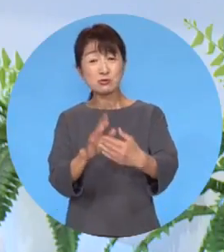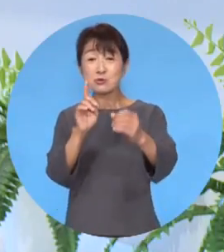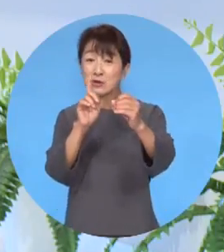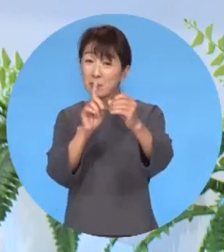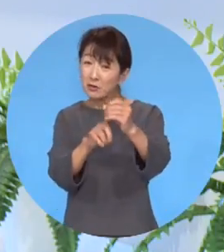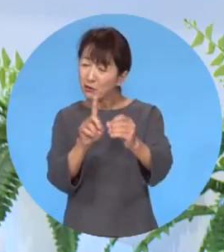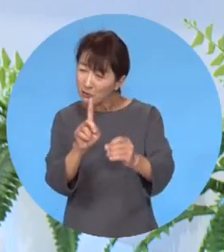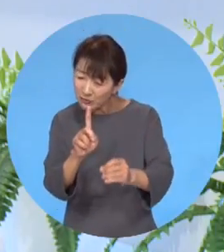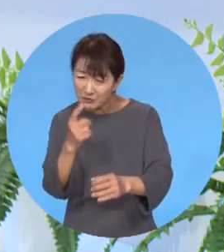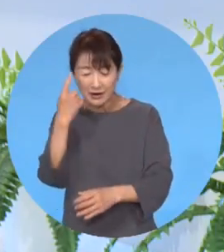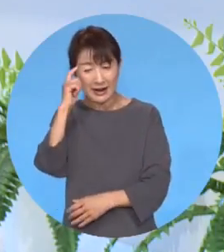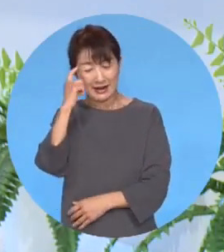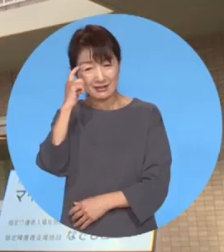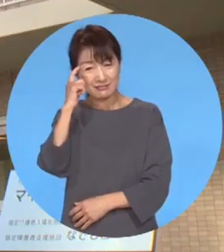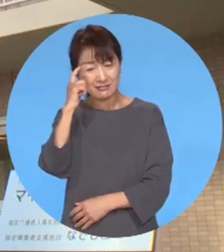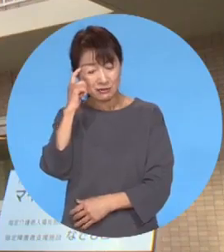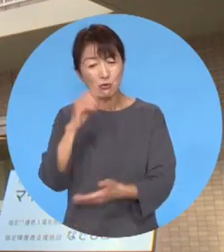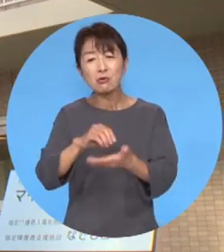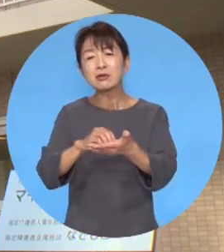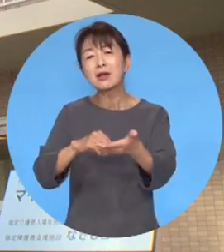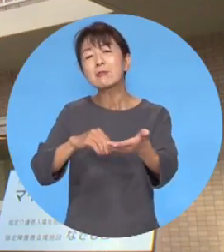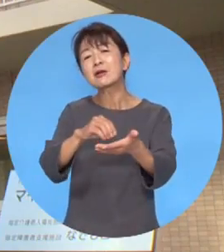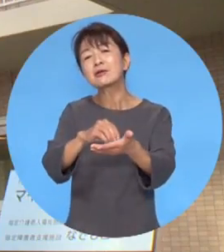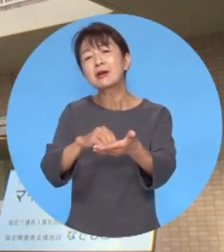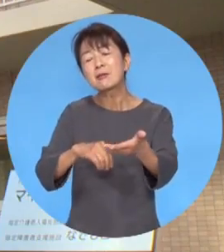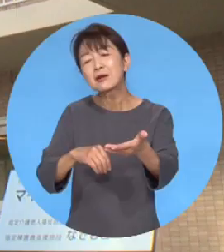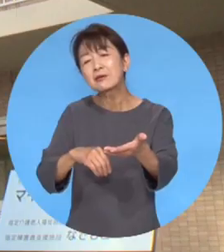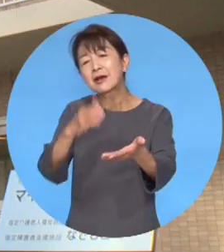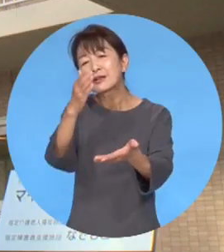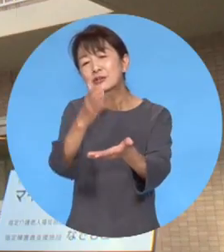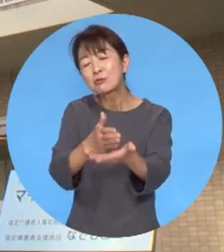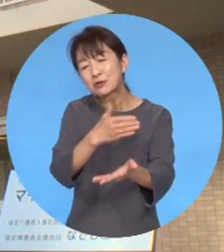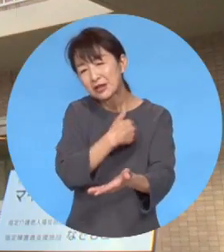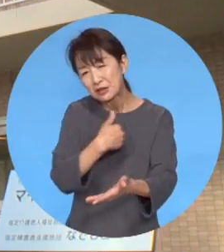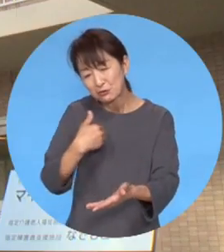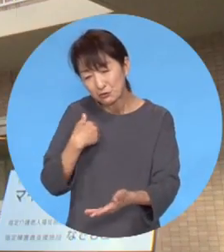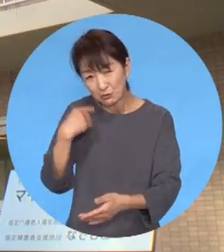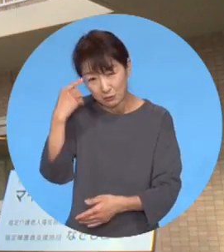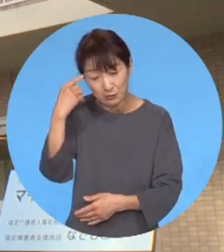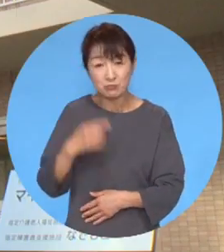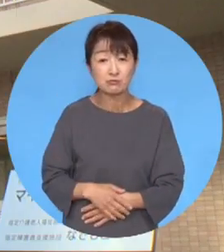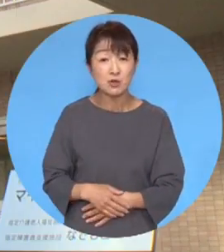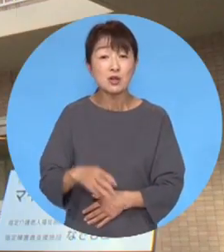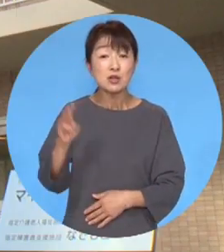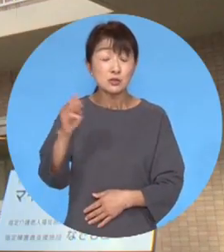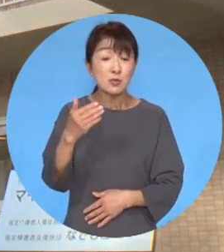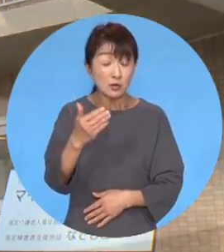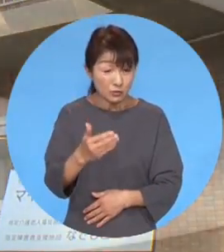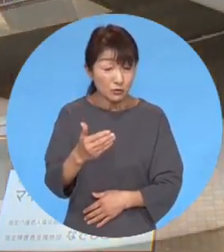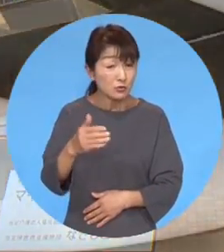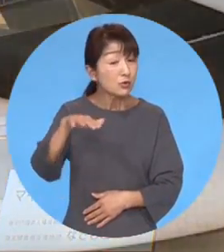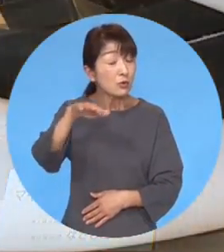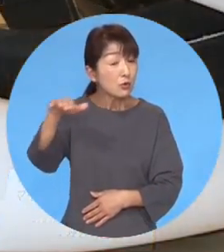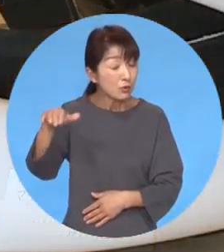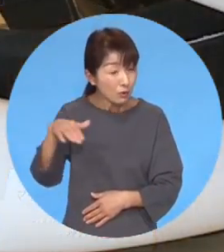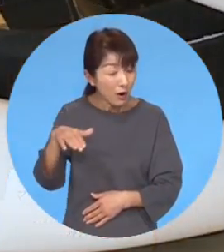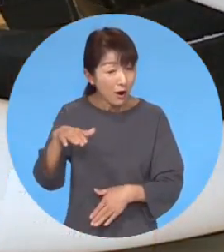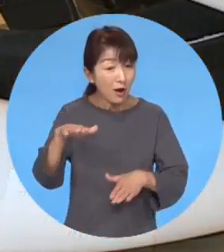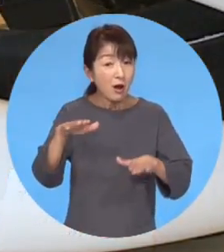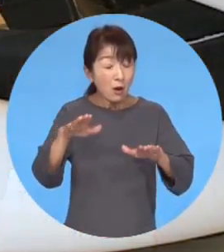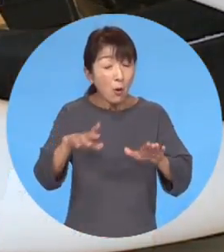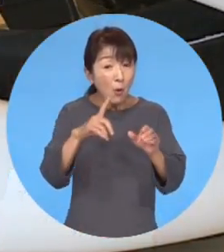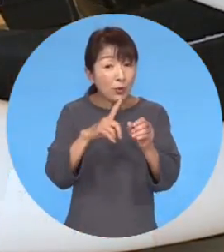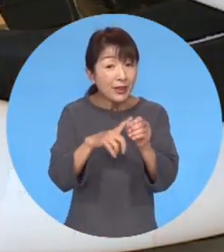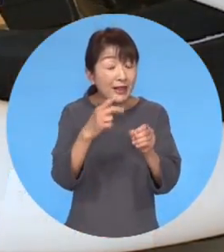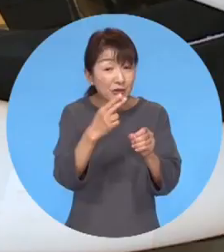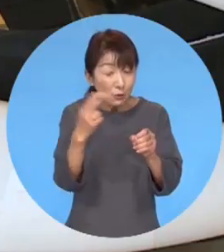なという期待もしています。 区では平成29年度に各施設に導入した介護ロボ